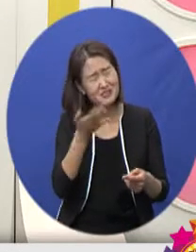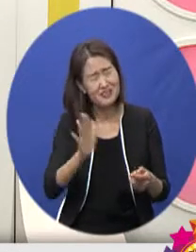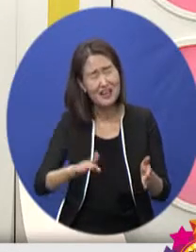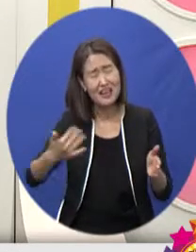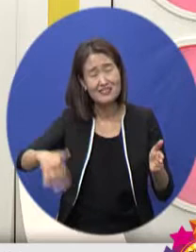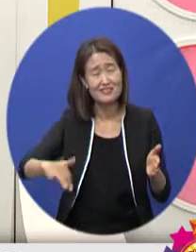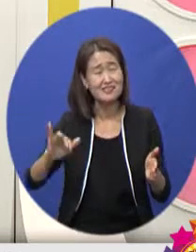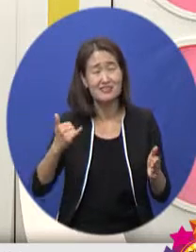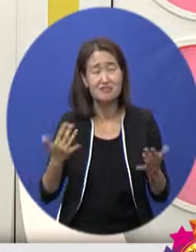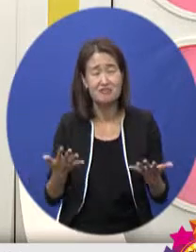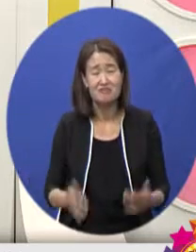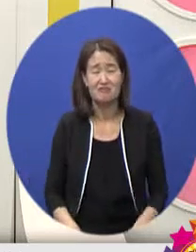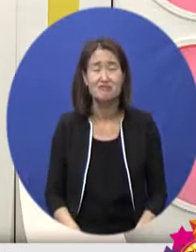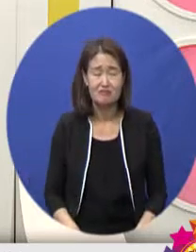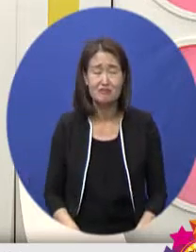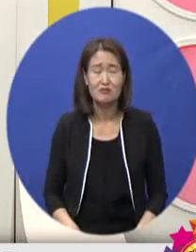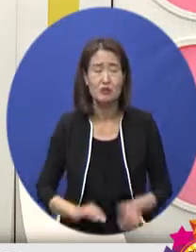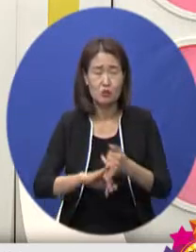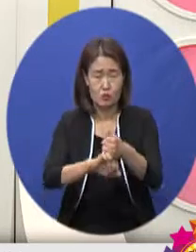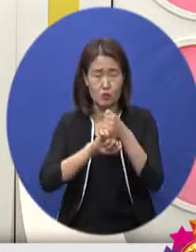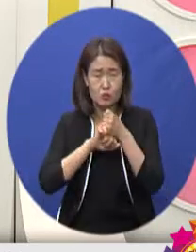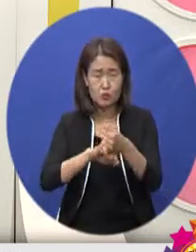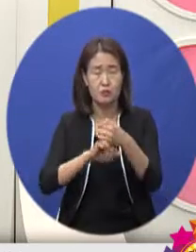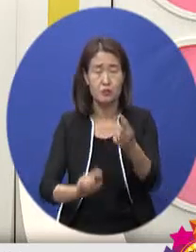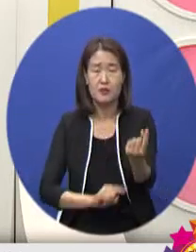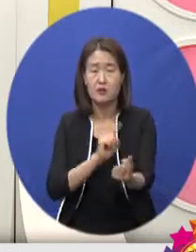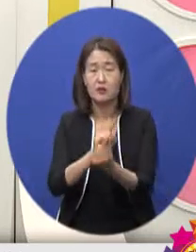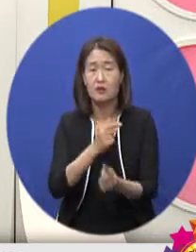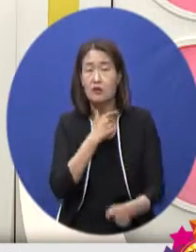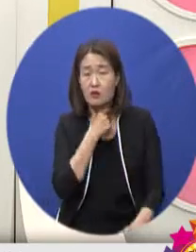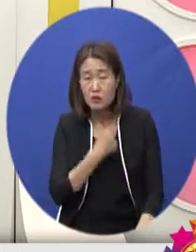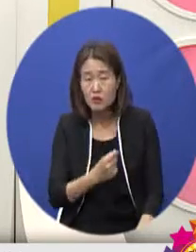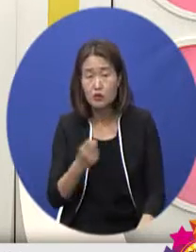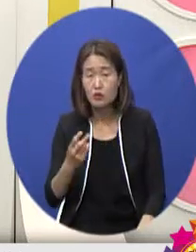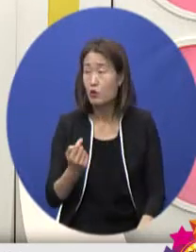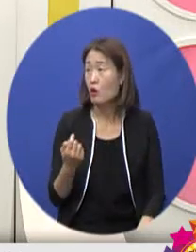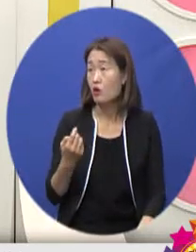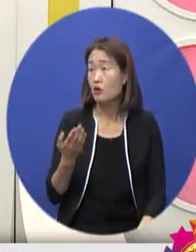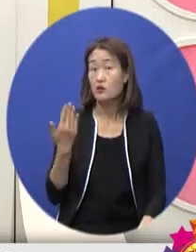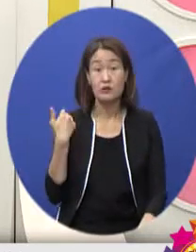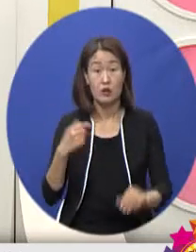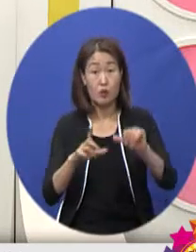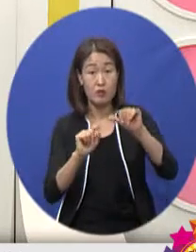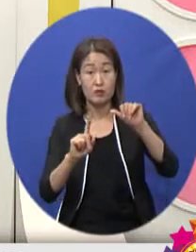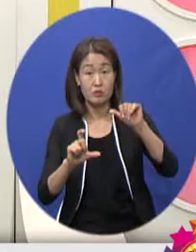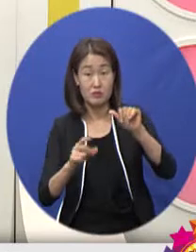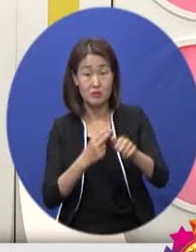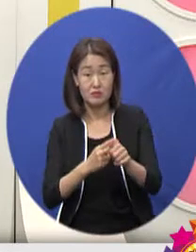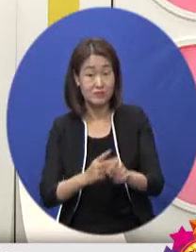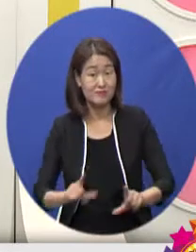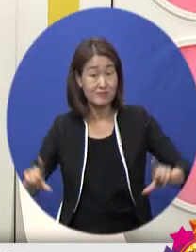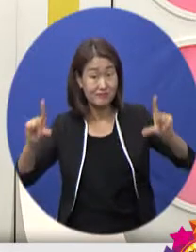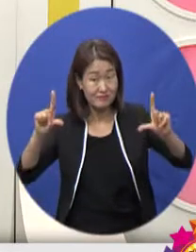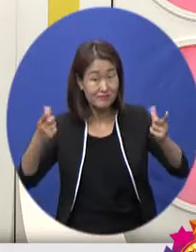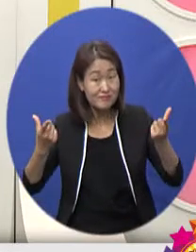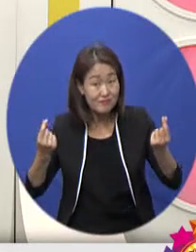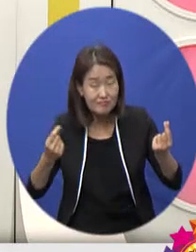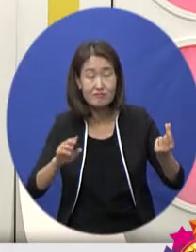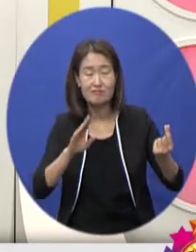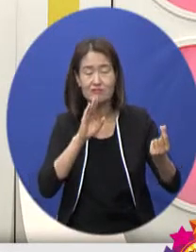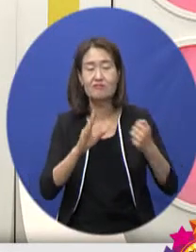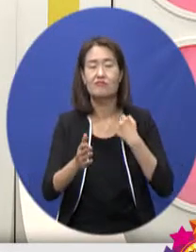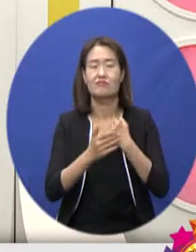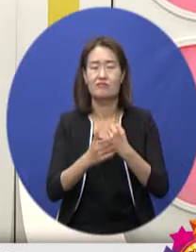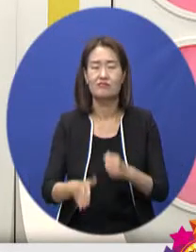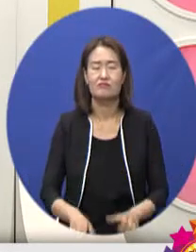아유. 그렇군요. 꼭 만나시길 네. 바라겠습니다. 그러니까요, 며칠 또 전이 또 스승의 날이었잖아요. 그렇죠. 예, 예. 그래서 어제 그제